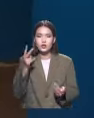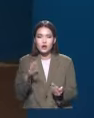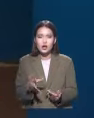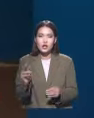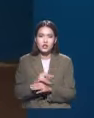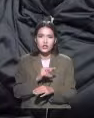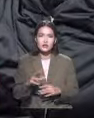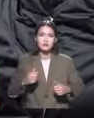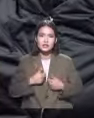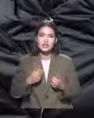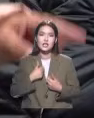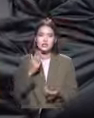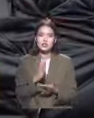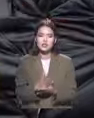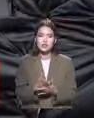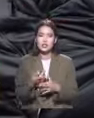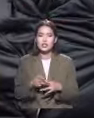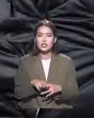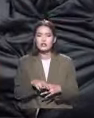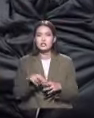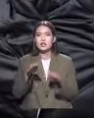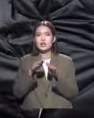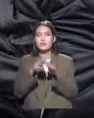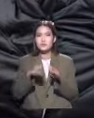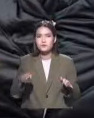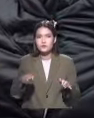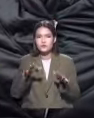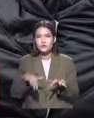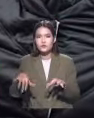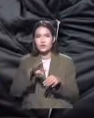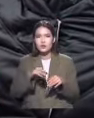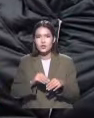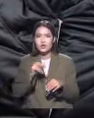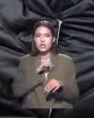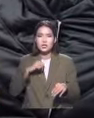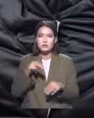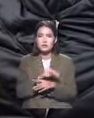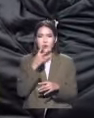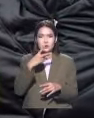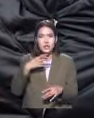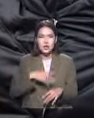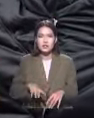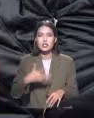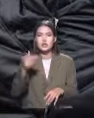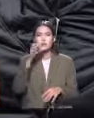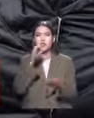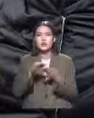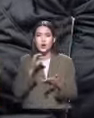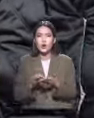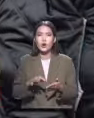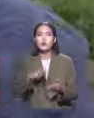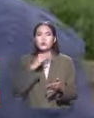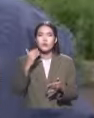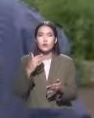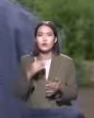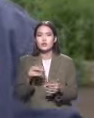сүріп жатқандарын айтады. Получается, крышу не сделали. 10 жыл болды, жертөле мен шатыр жөндеу көрмеді. Жауаптылар жалтарды. Төбеміз ойылып кете ме деп